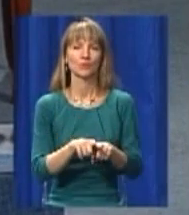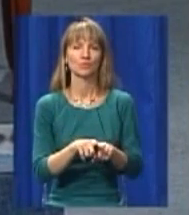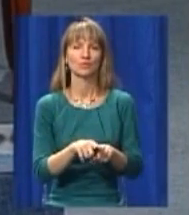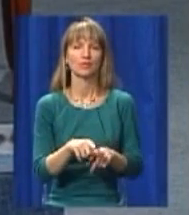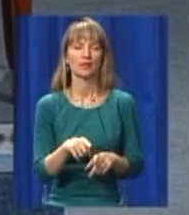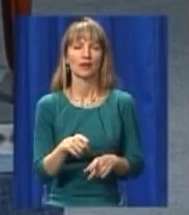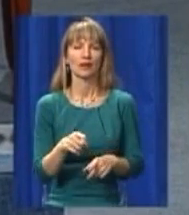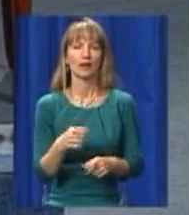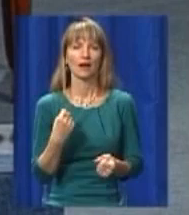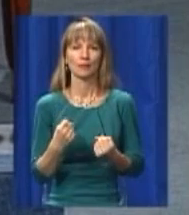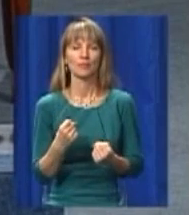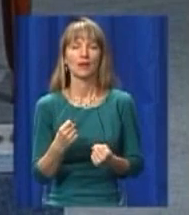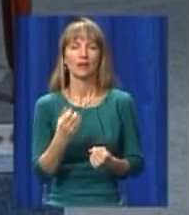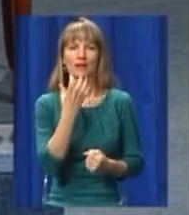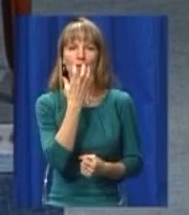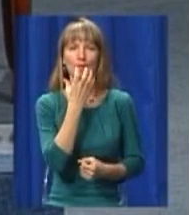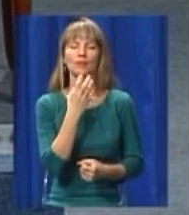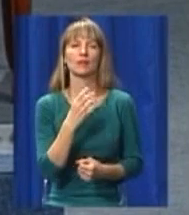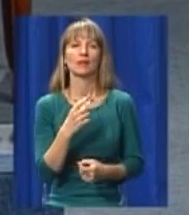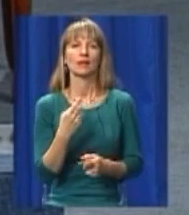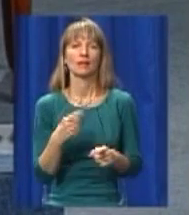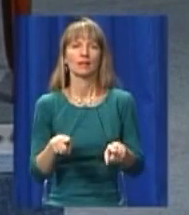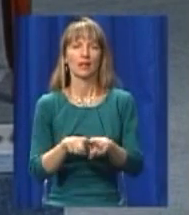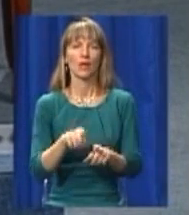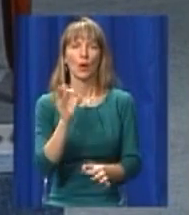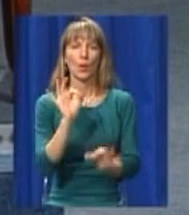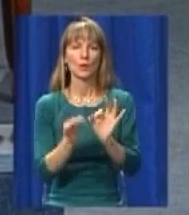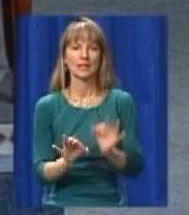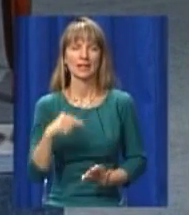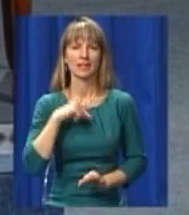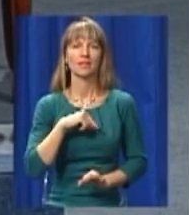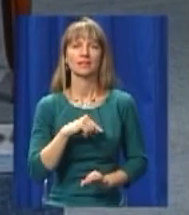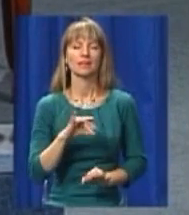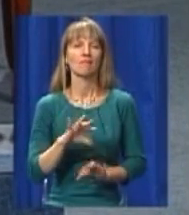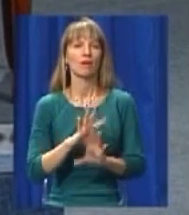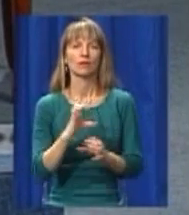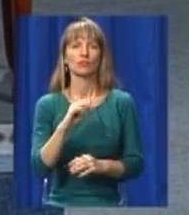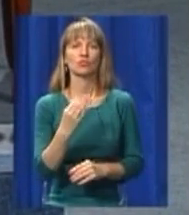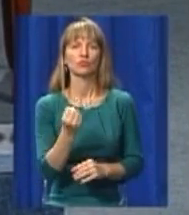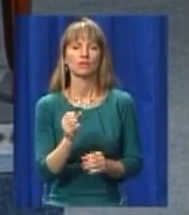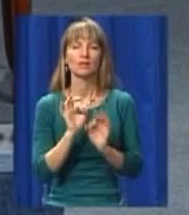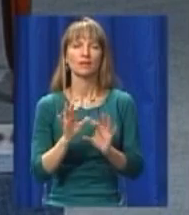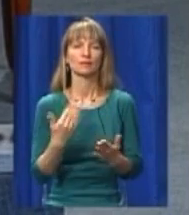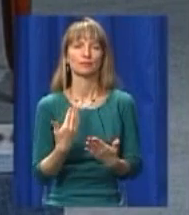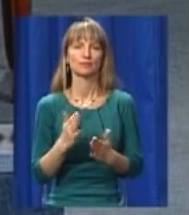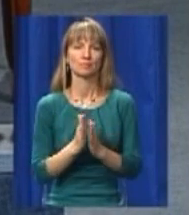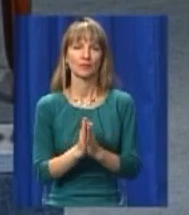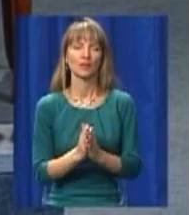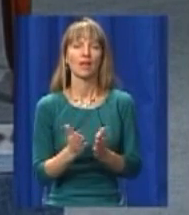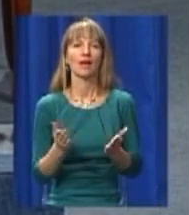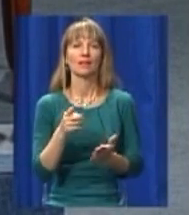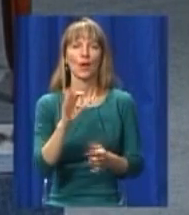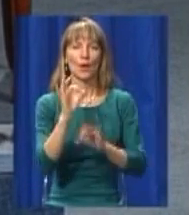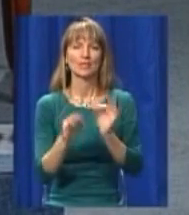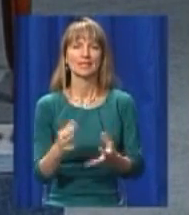такий сненький, котрий, власне, дуже такий осінній такого настрою. А взагалі, Саша, розкажи, будь ласка, як ти в осінні